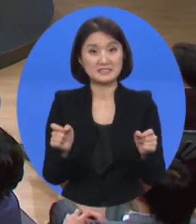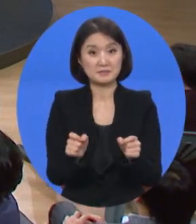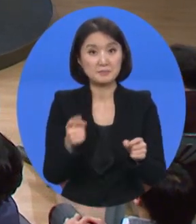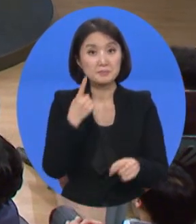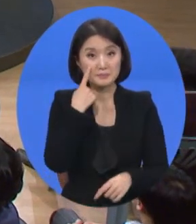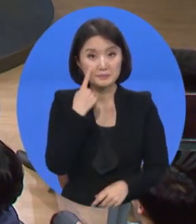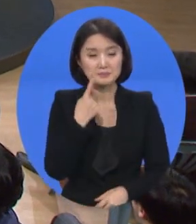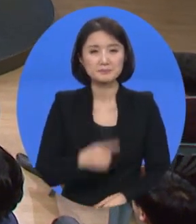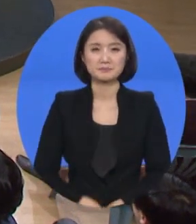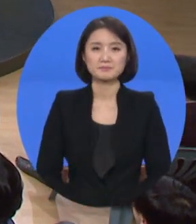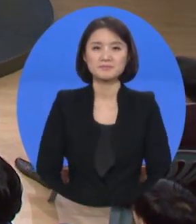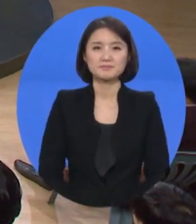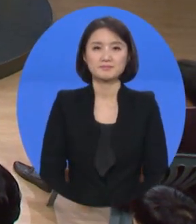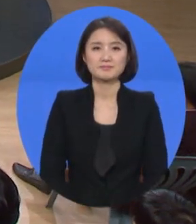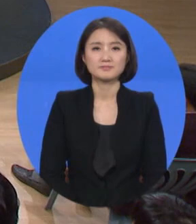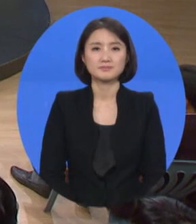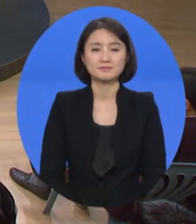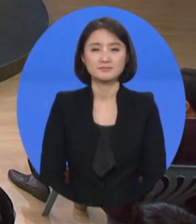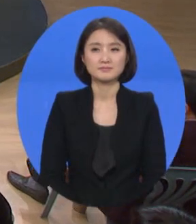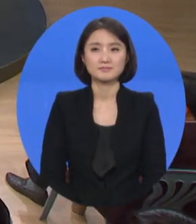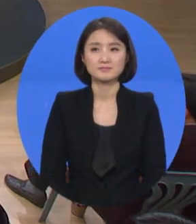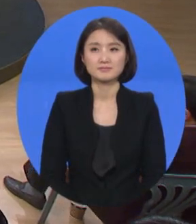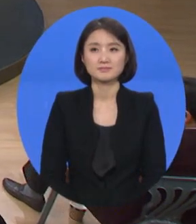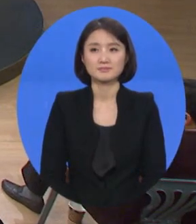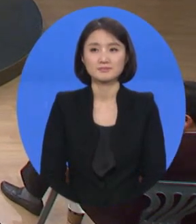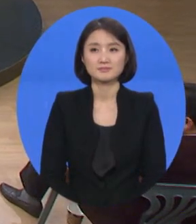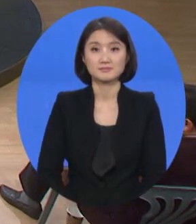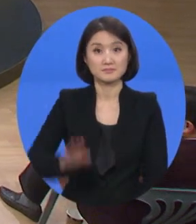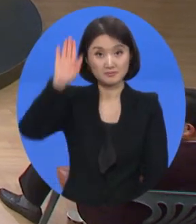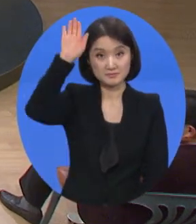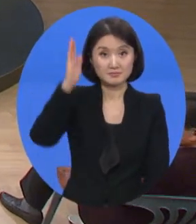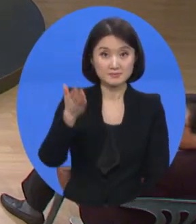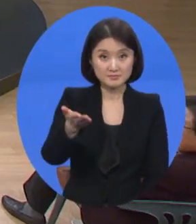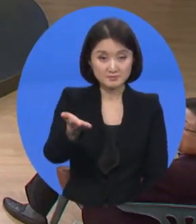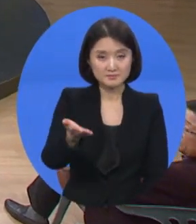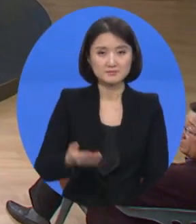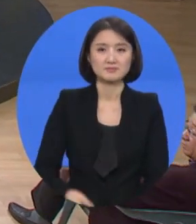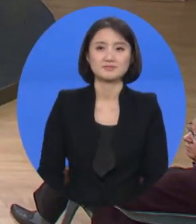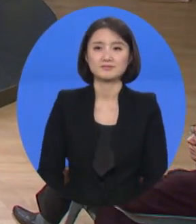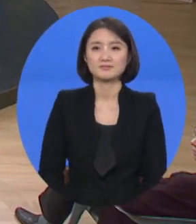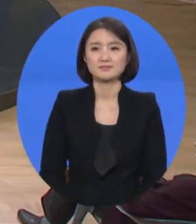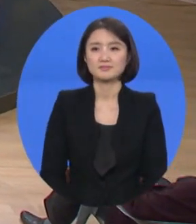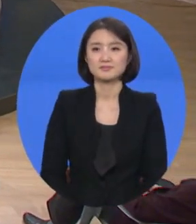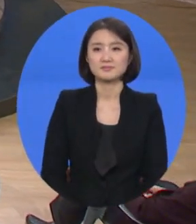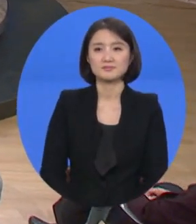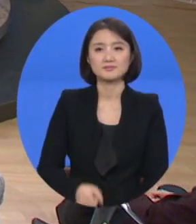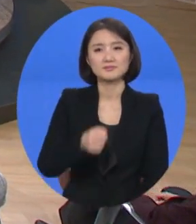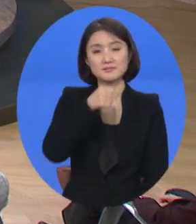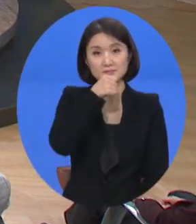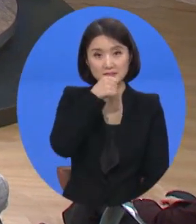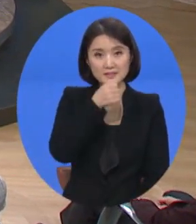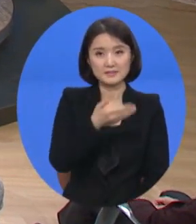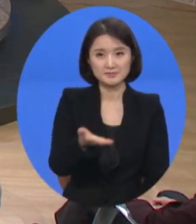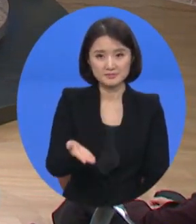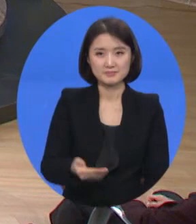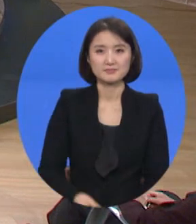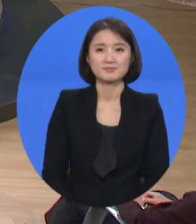하겠습니다 네 손 드신 선생님 마이크를 받으시고